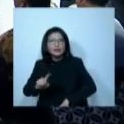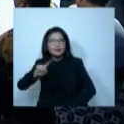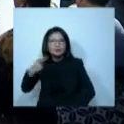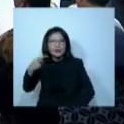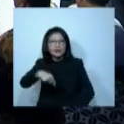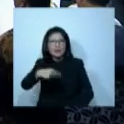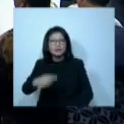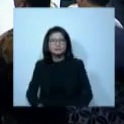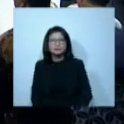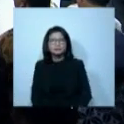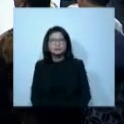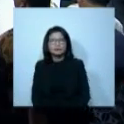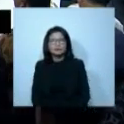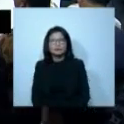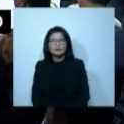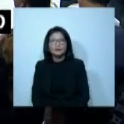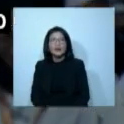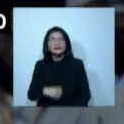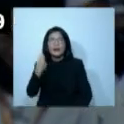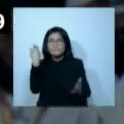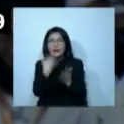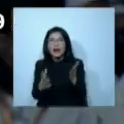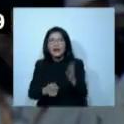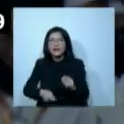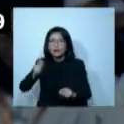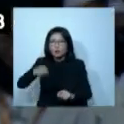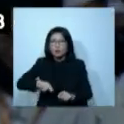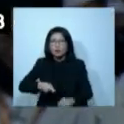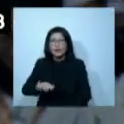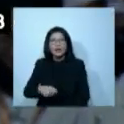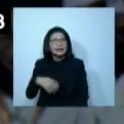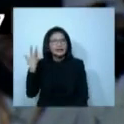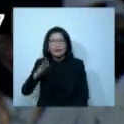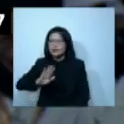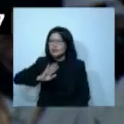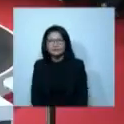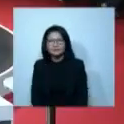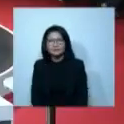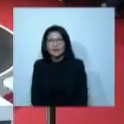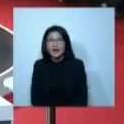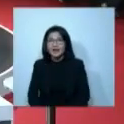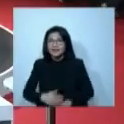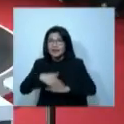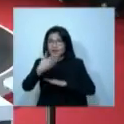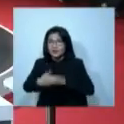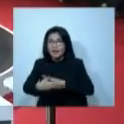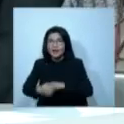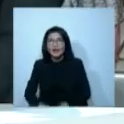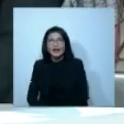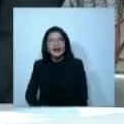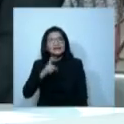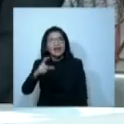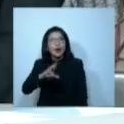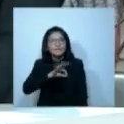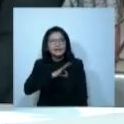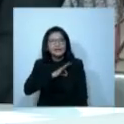ada proses dialektika yang seimbang. Ada proses dialektika yang setara antara ketiga capres itu dalam penguasaan panggung karena menjadi penting